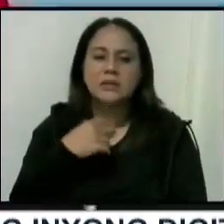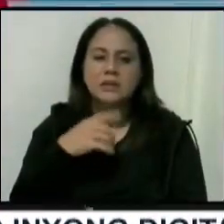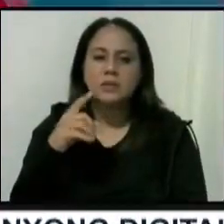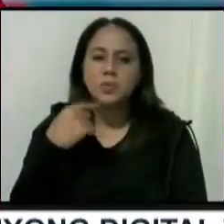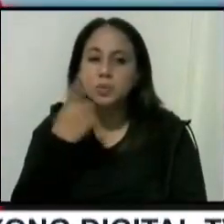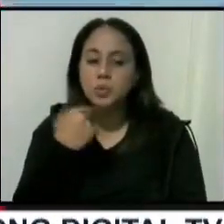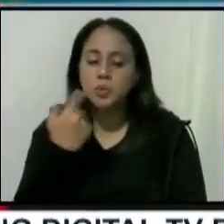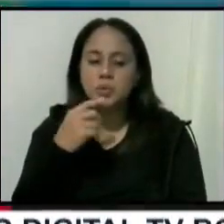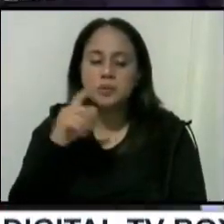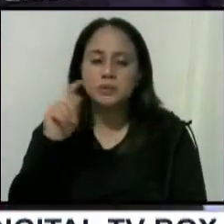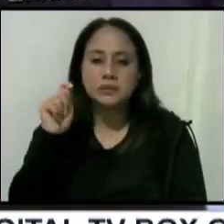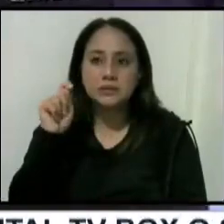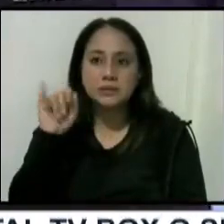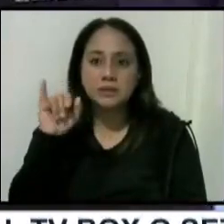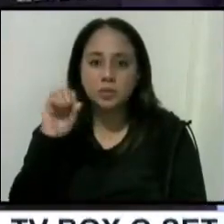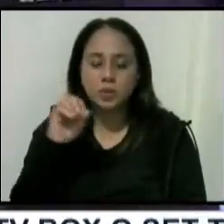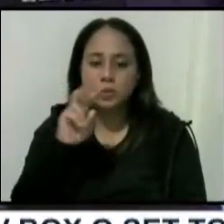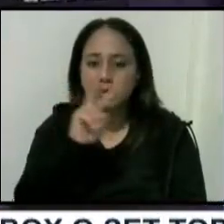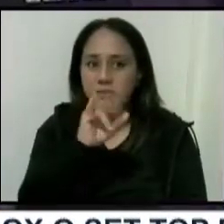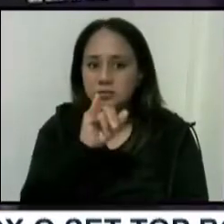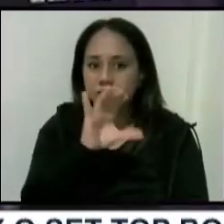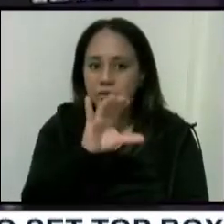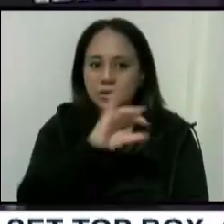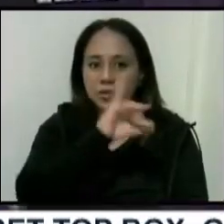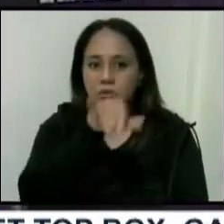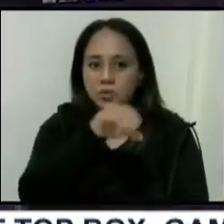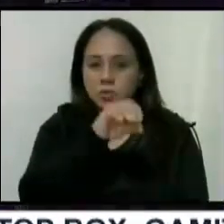Soto, Vic Soto at Joey De Leon.